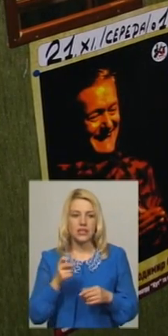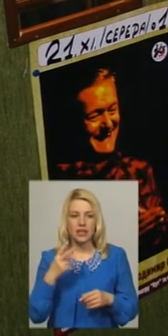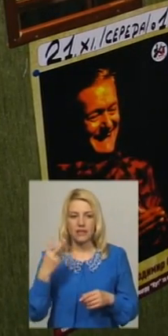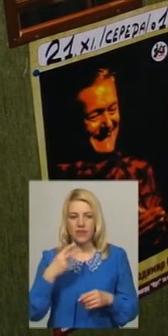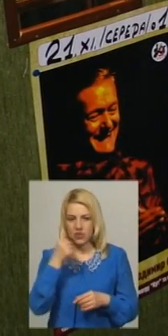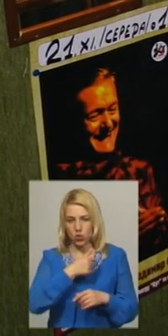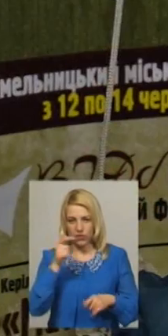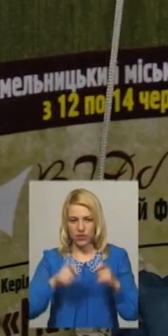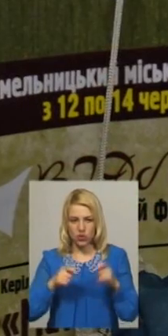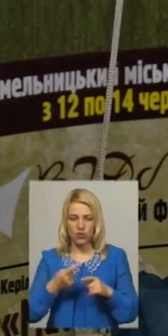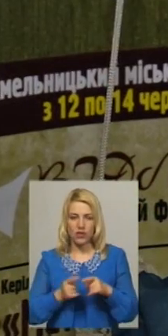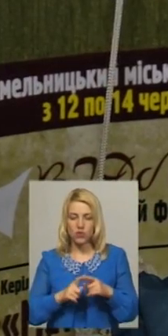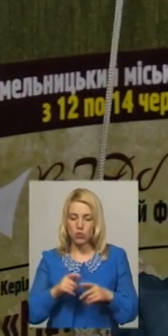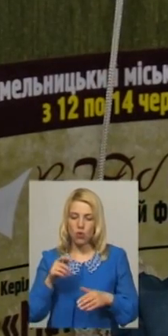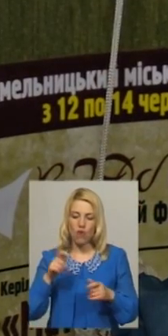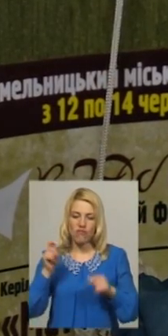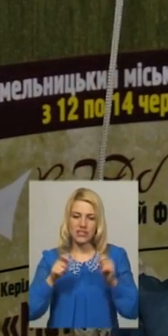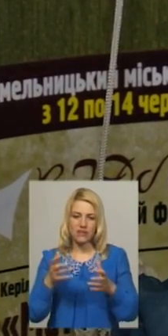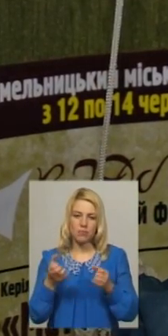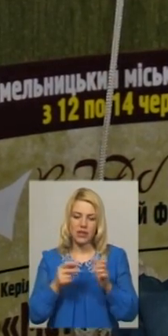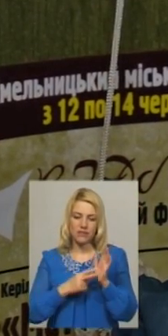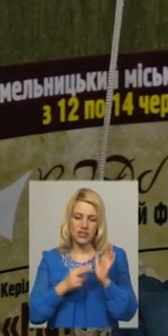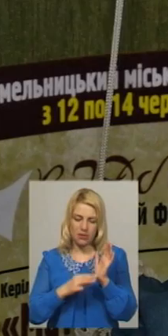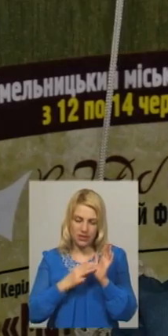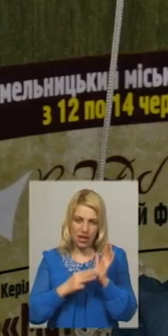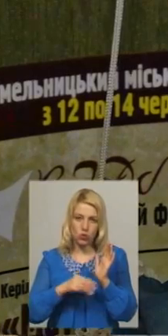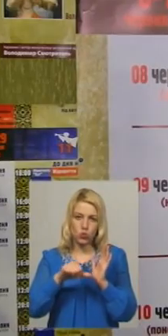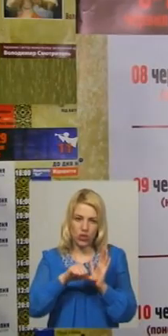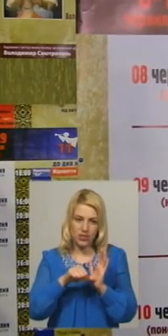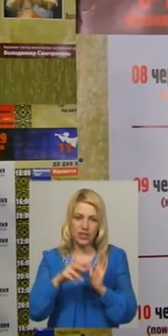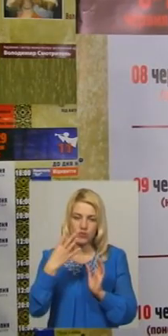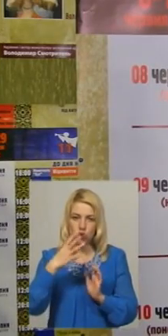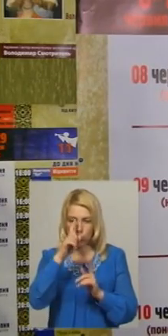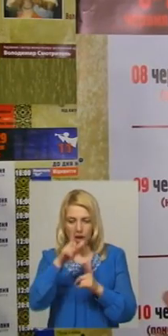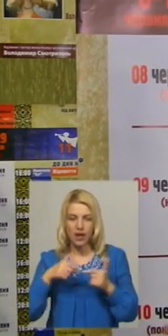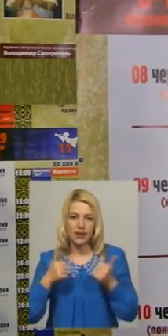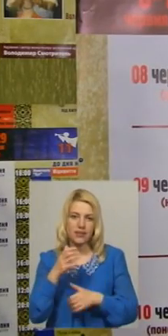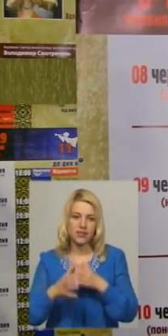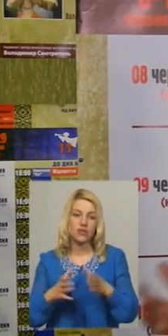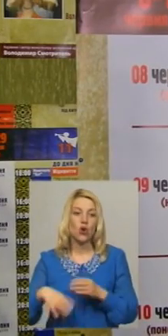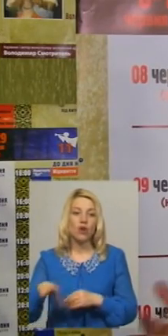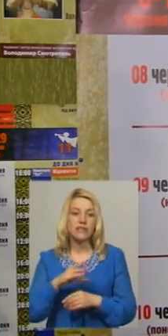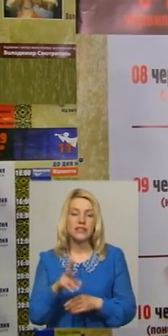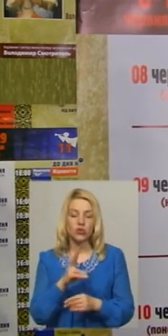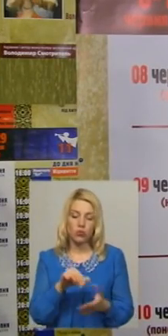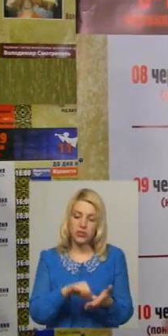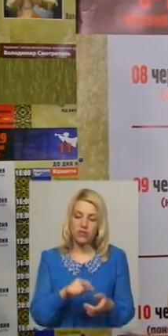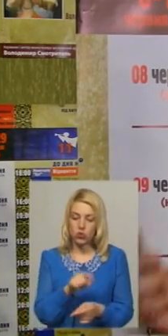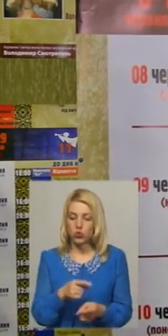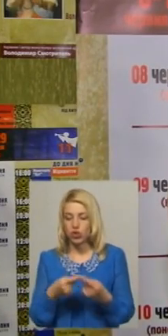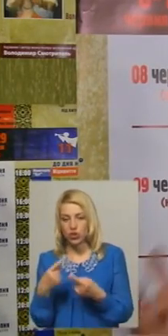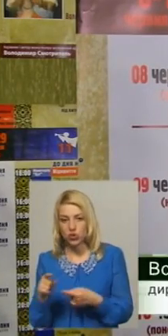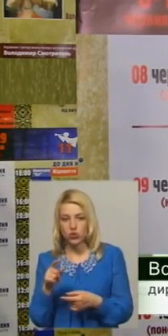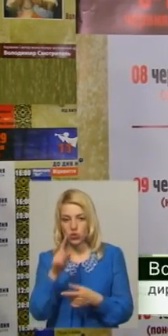років фестивалю у ньому взяли участь 80 учасників 40 країн світу. Всі актори, які представляють ту чи іншу країну, а